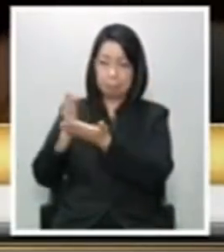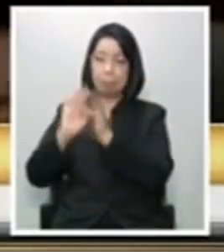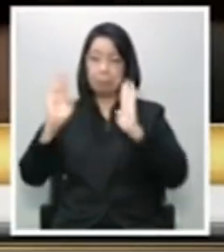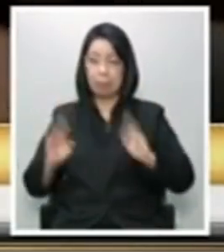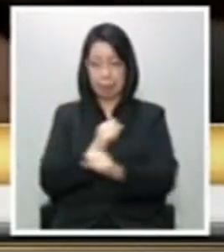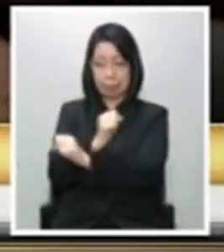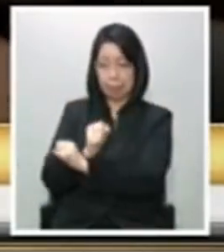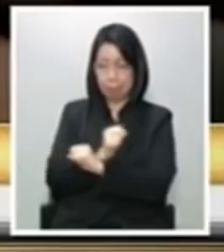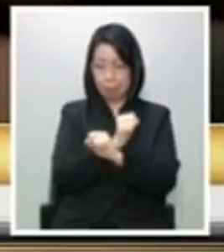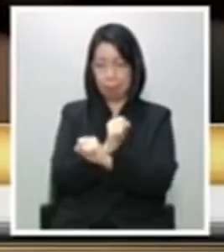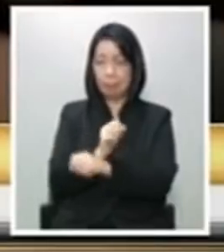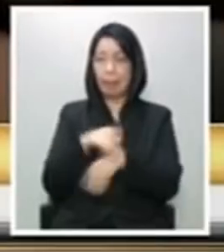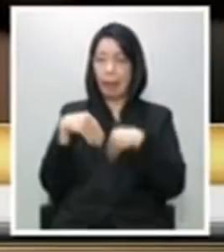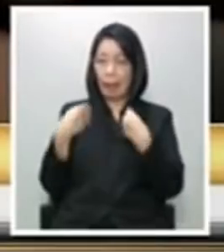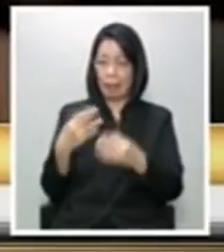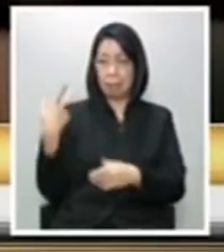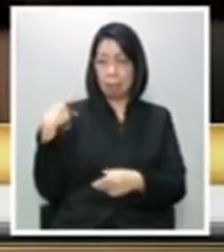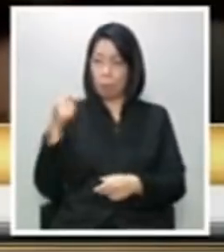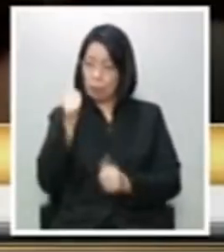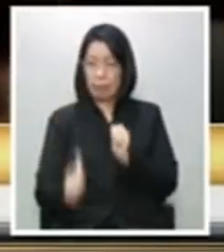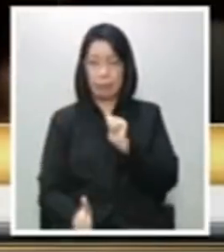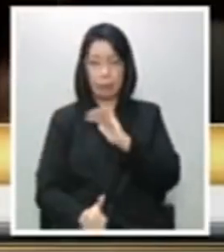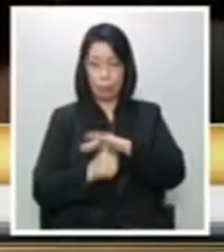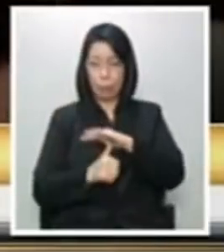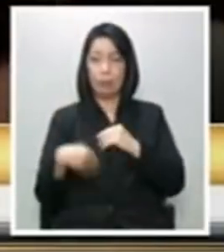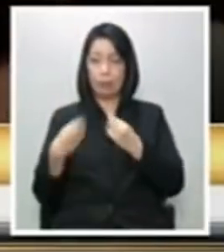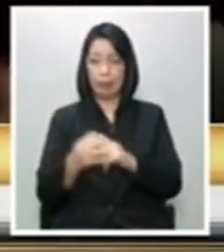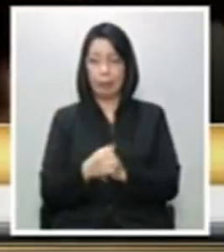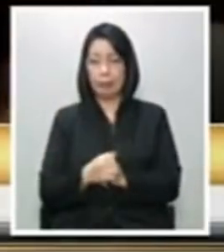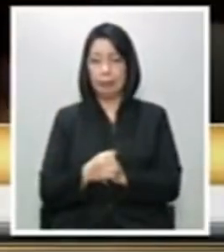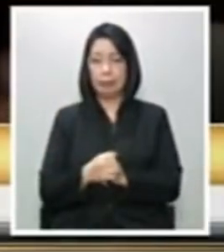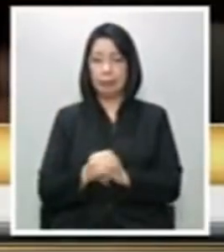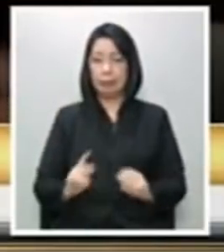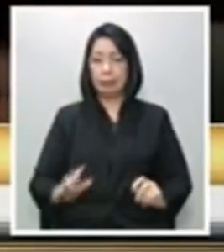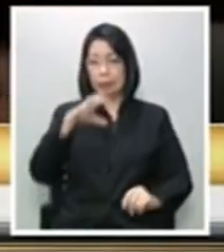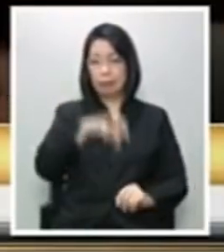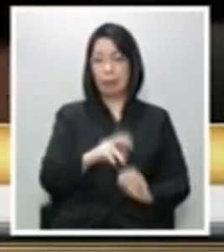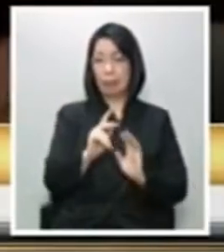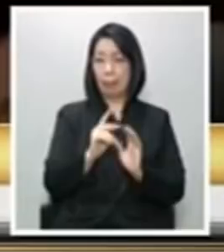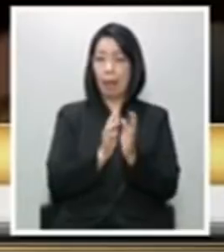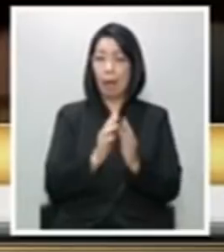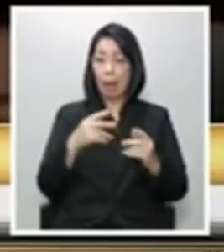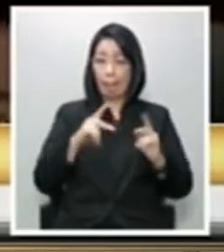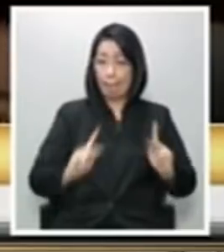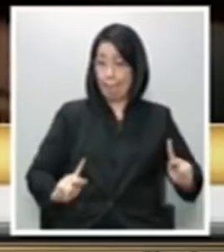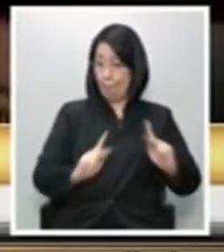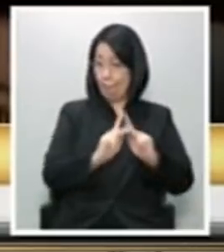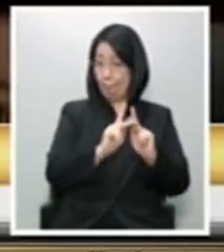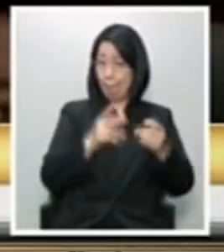แนวอรรถประโยชน์นิยมจากหน้าประวัติศาสตร์ของกรมป่าไม้เองครับเขียนไว้ดังนี้คำต่อคำเลยครับท่านประ